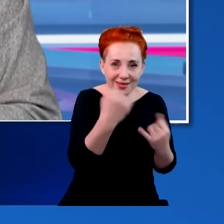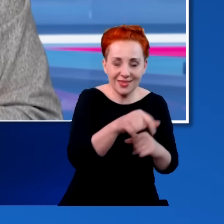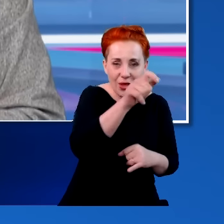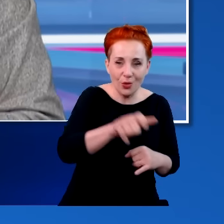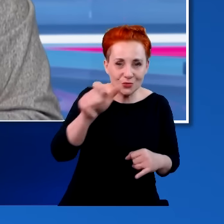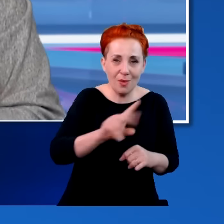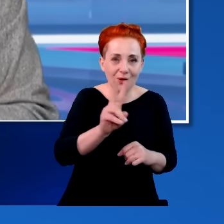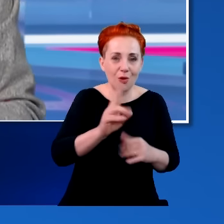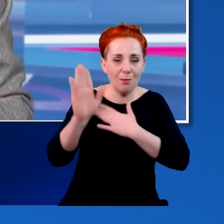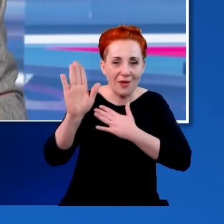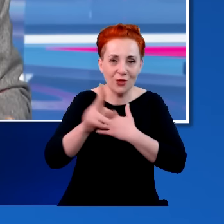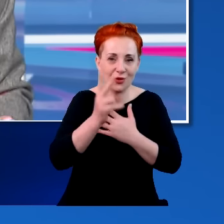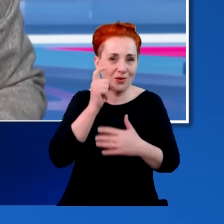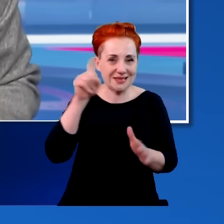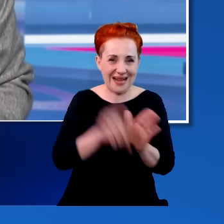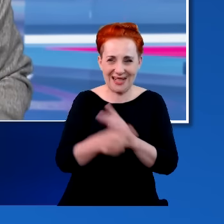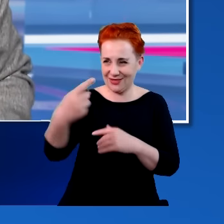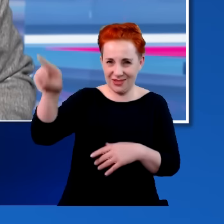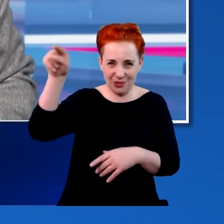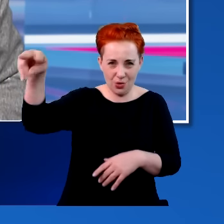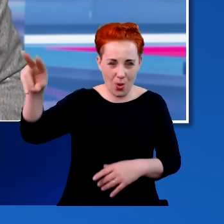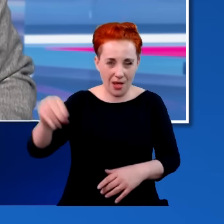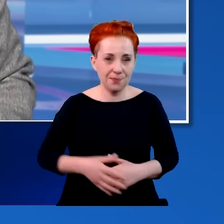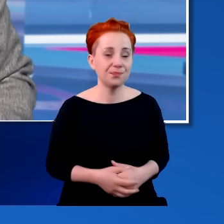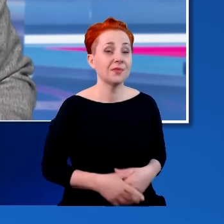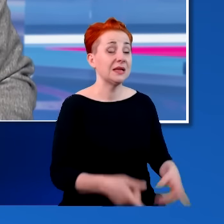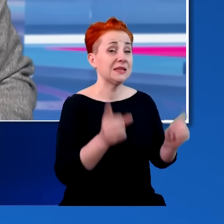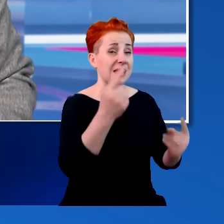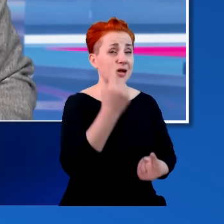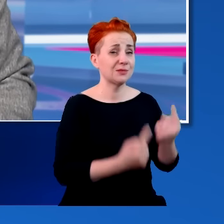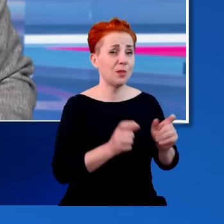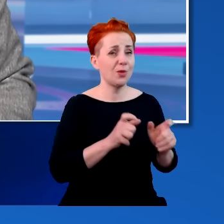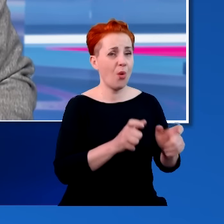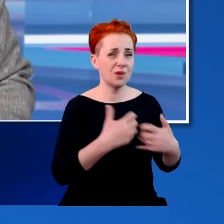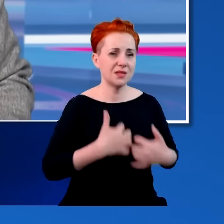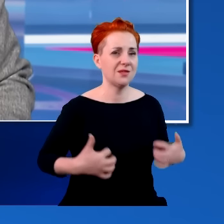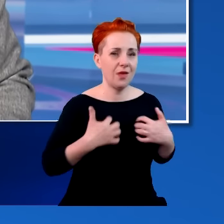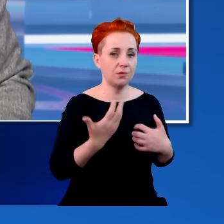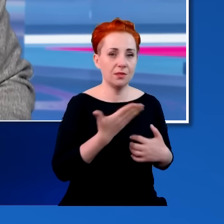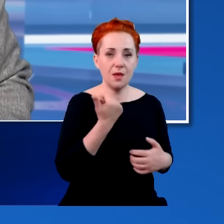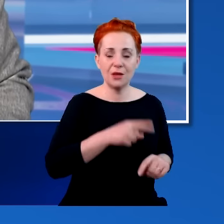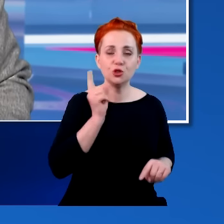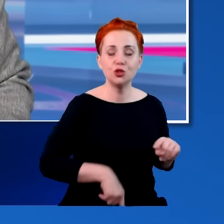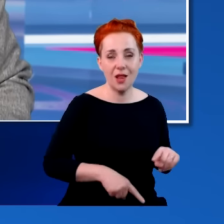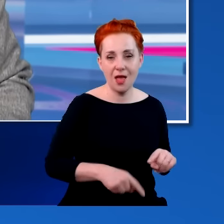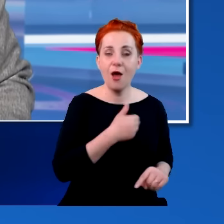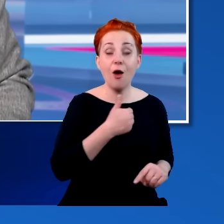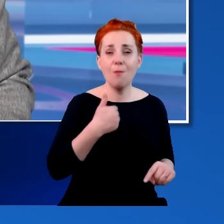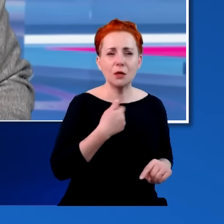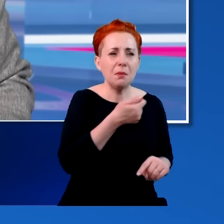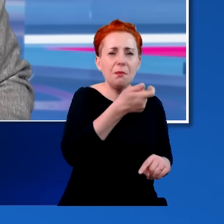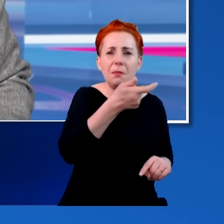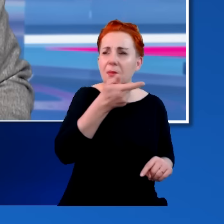jakiegoś patrioty, tylko jakiegoś zdrajcę musieliście wysłać. Zakaz przemysłowej hodowli zwierząt wcale nie jest zły. Polska jest jednym z niewielu